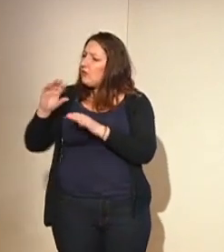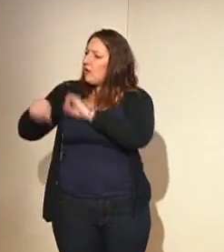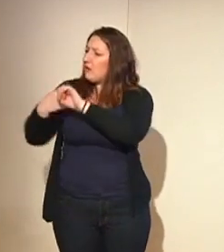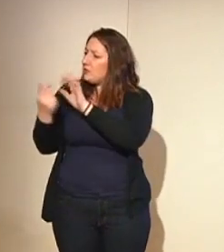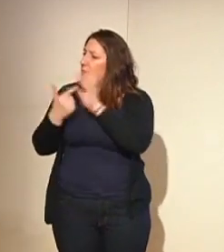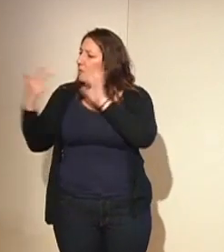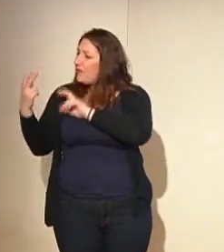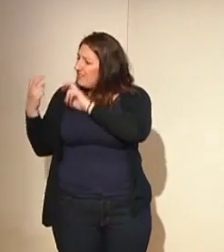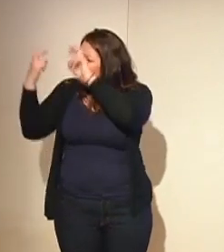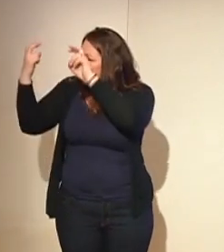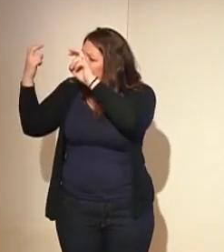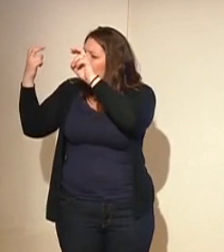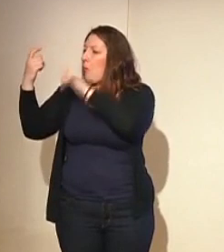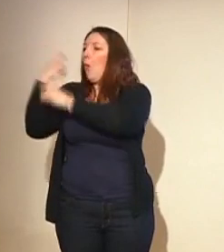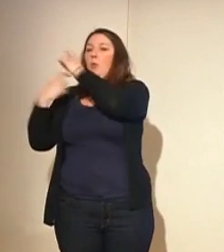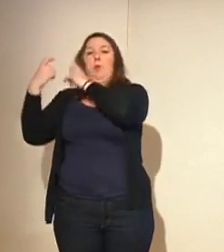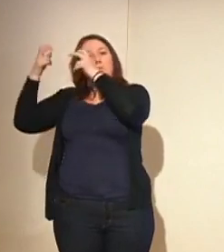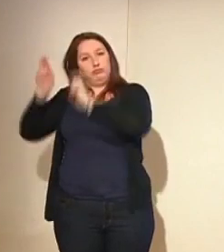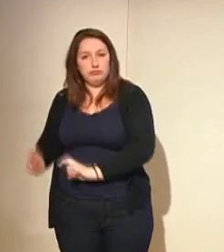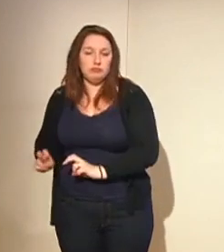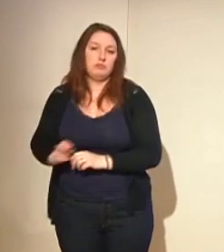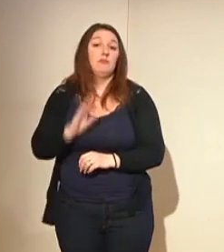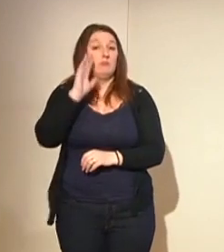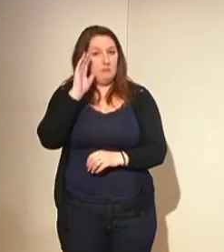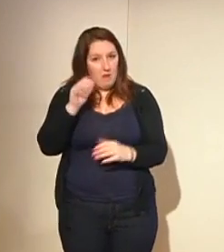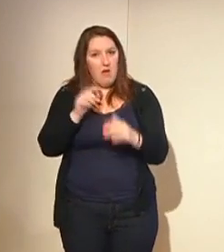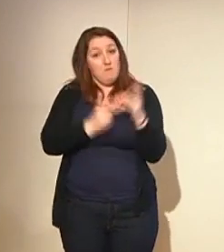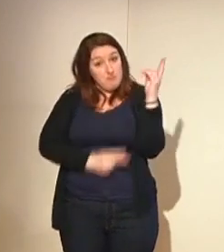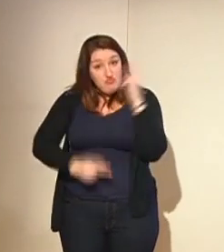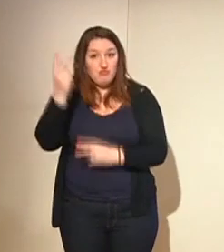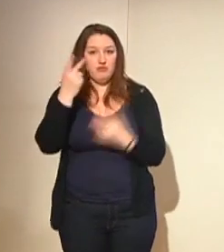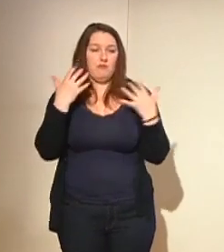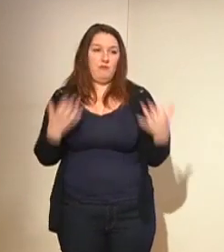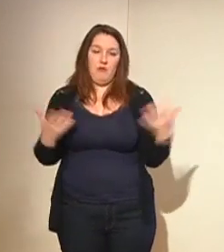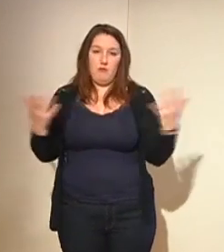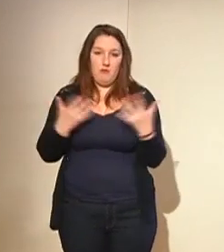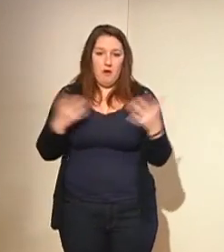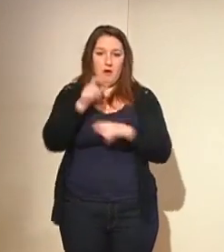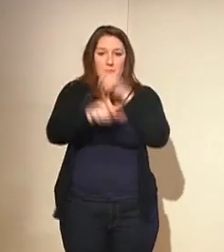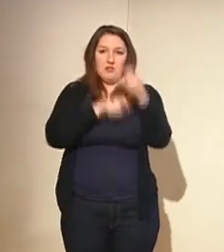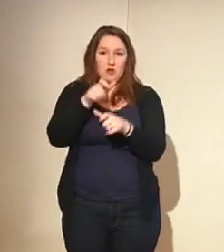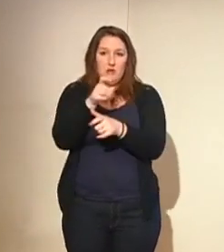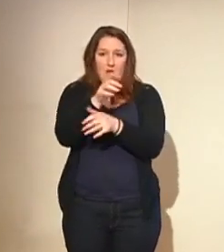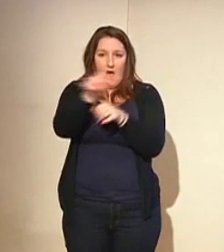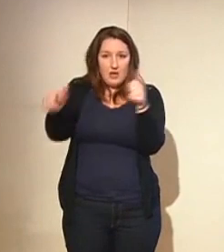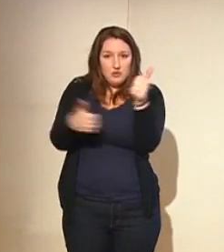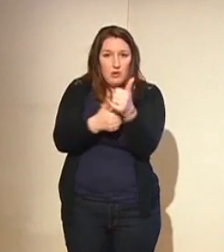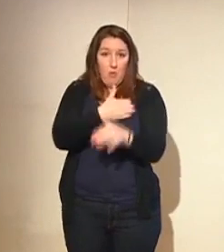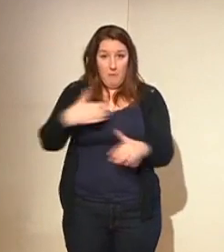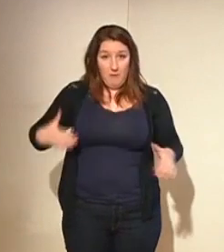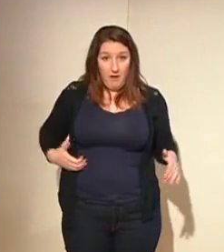2008 pour ce faire le nombre d'adjoints au maire et le nombre des conseillers délégués a